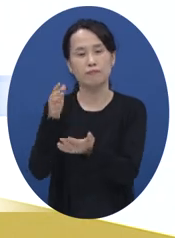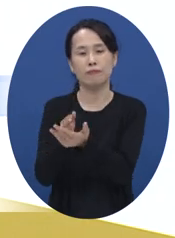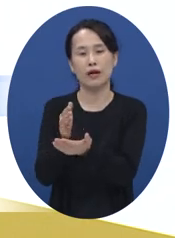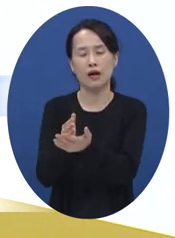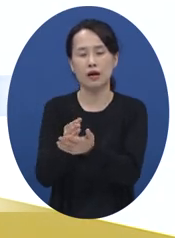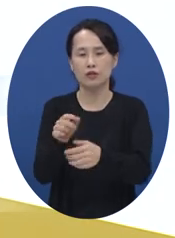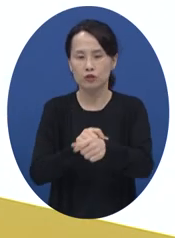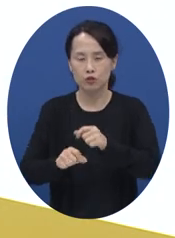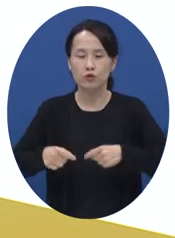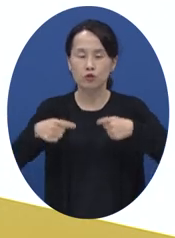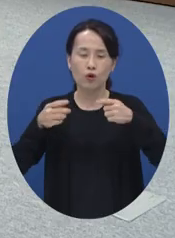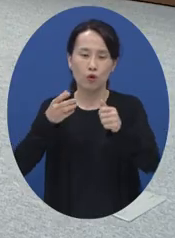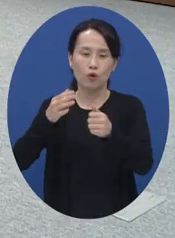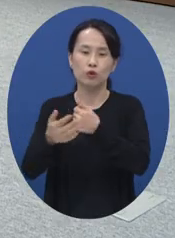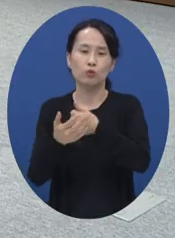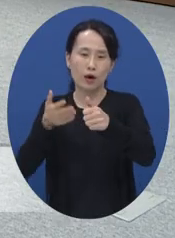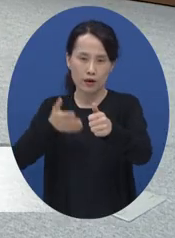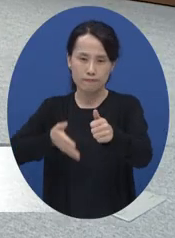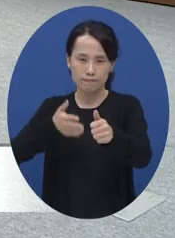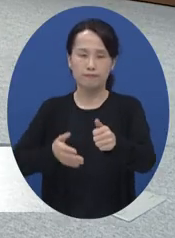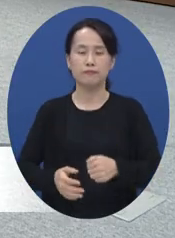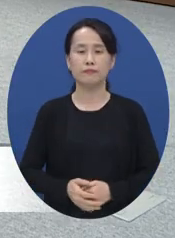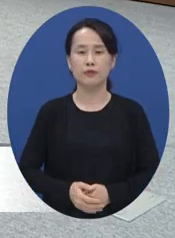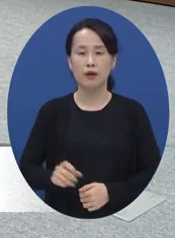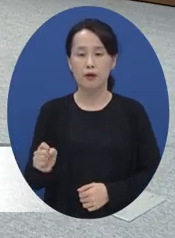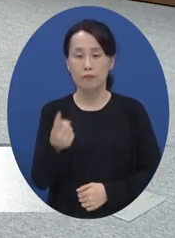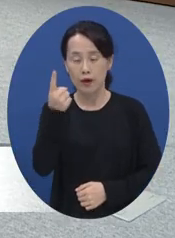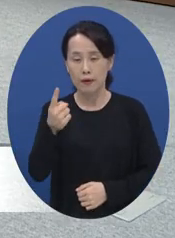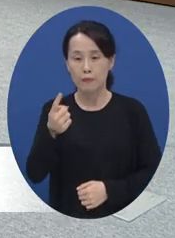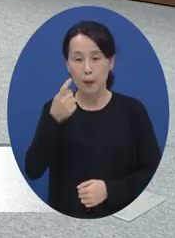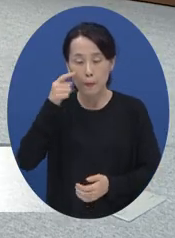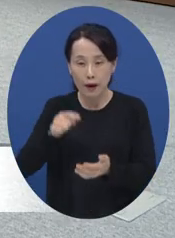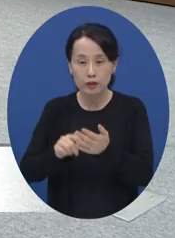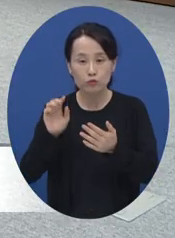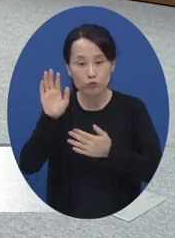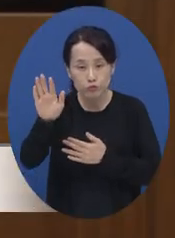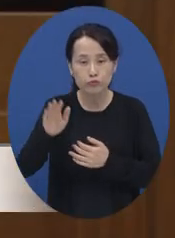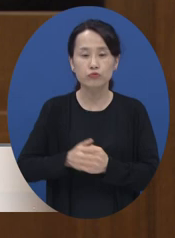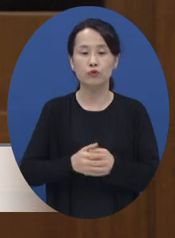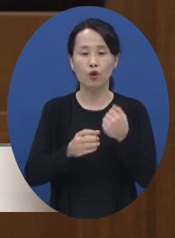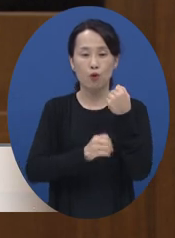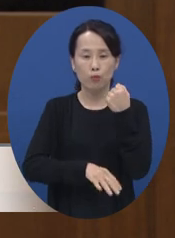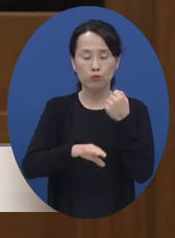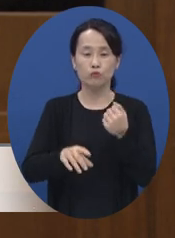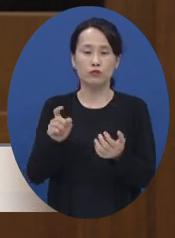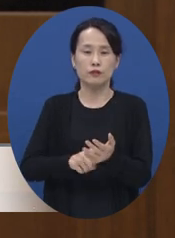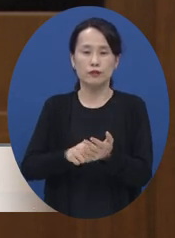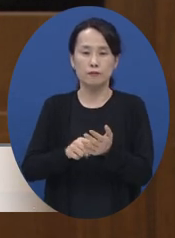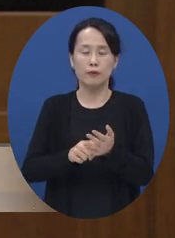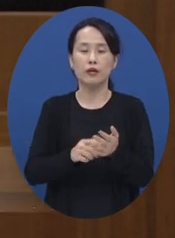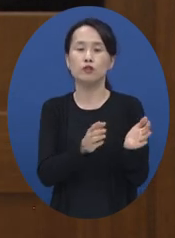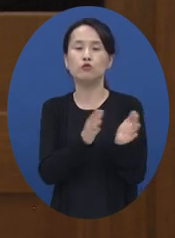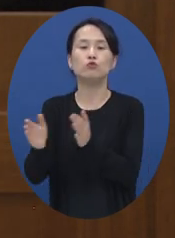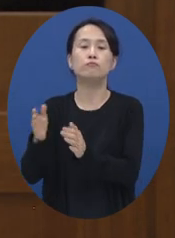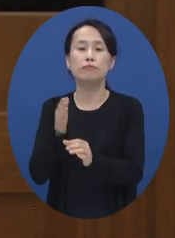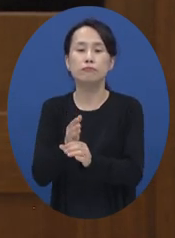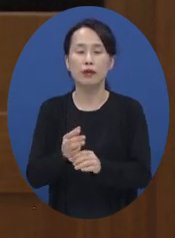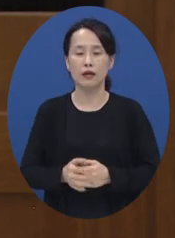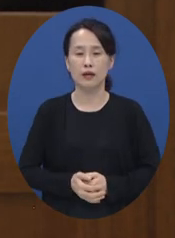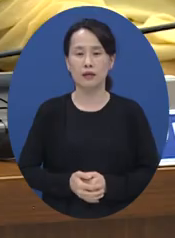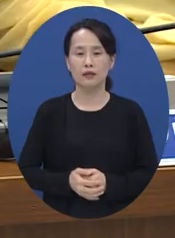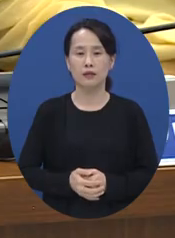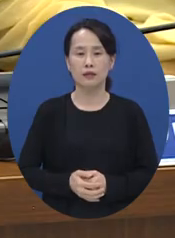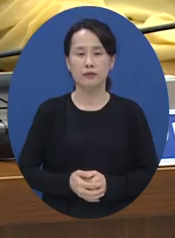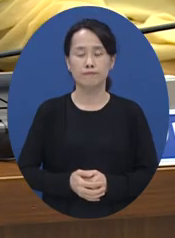적극 협조해 주시기 바라겠습니다. 발병 확인 직후 재난안전대책본부도 긴급 가동하는 한편